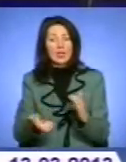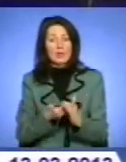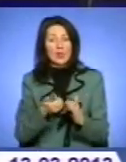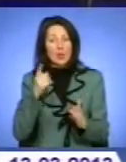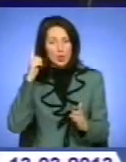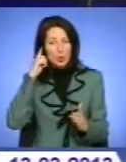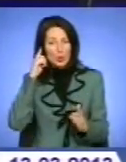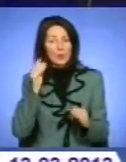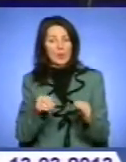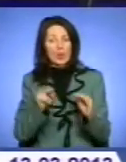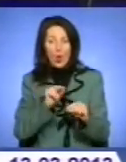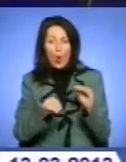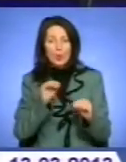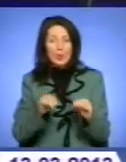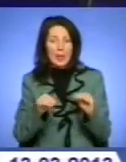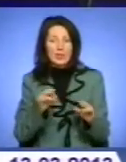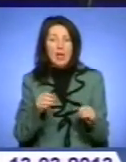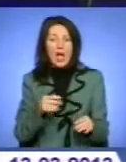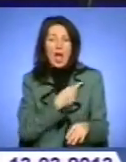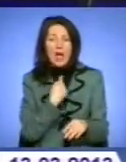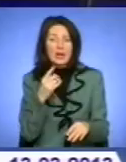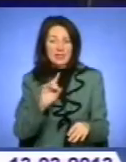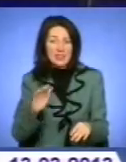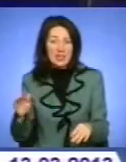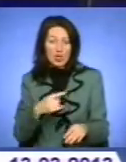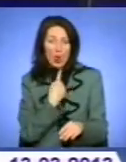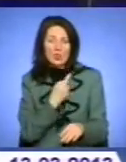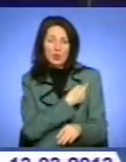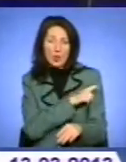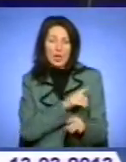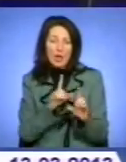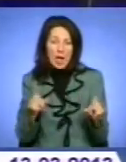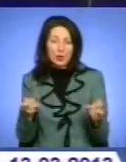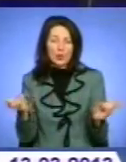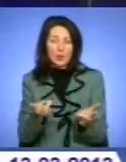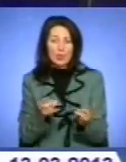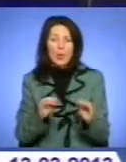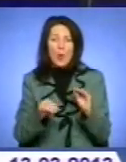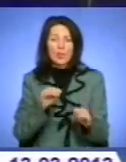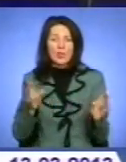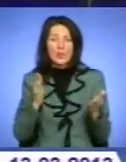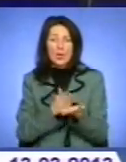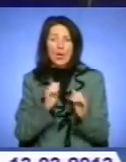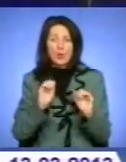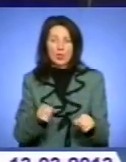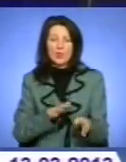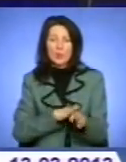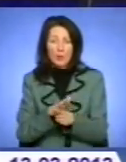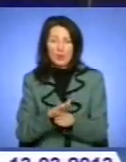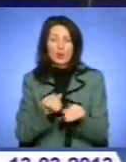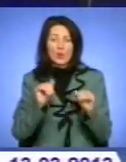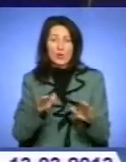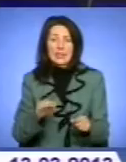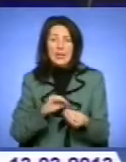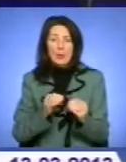докомплектувавши обласну дитячу лікарню необхідним обладнанням, є можливість повністю вирішити проблеми з лікування органів слуху у